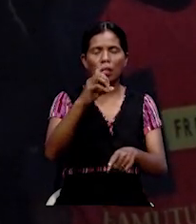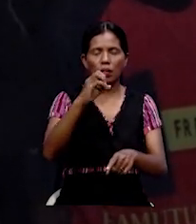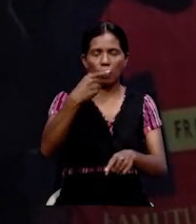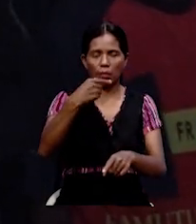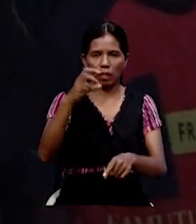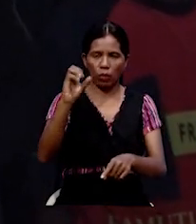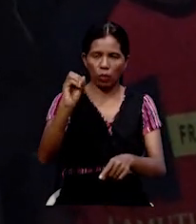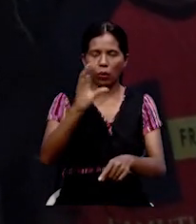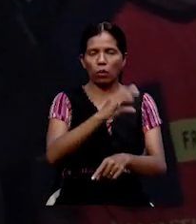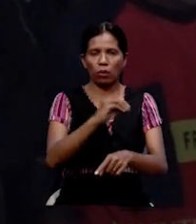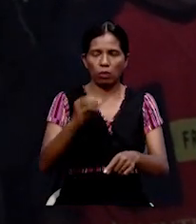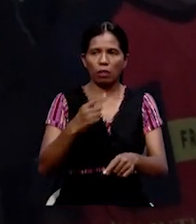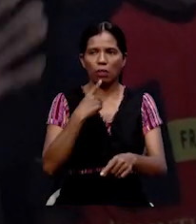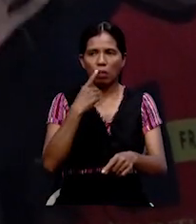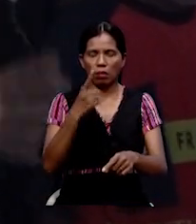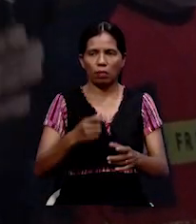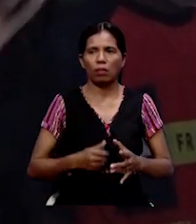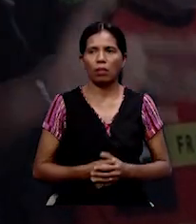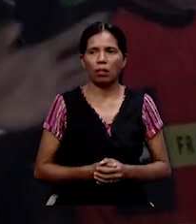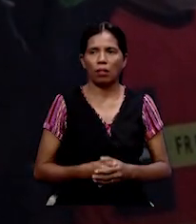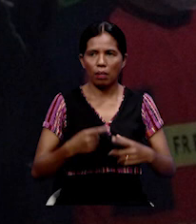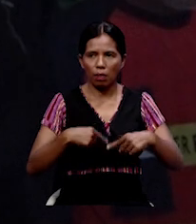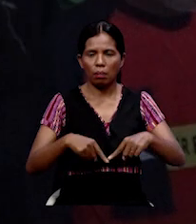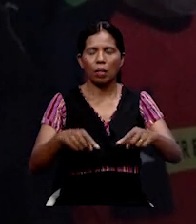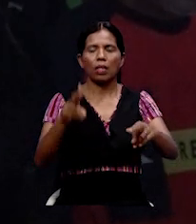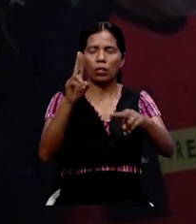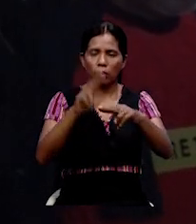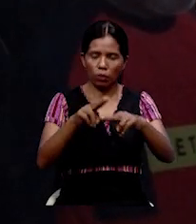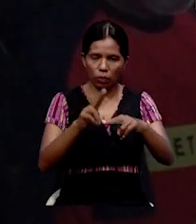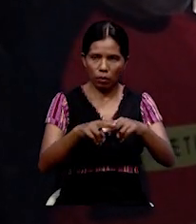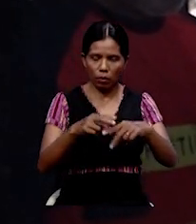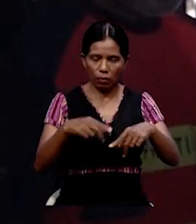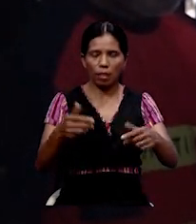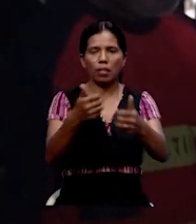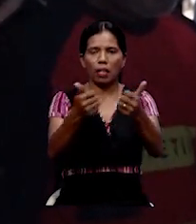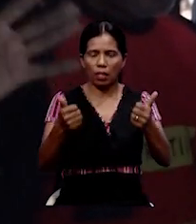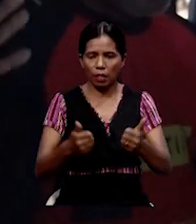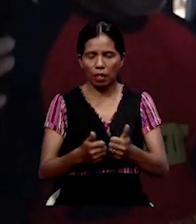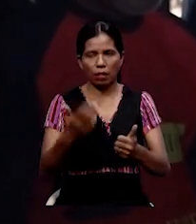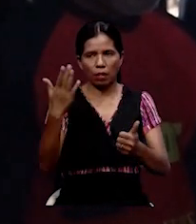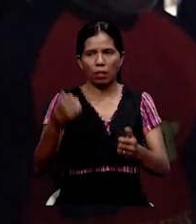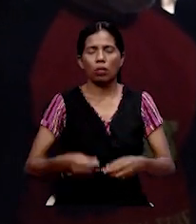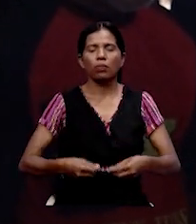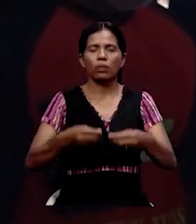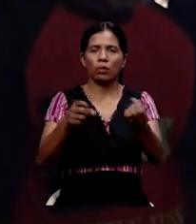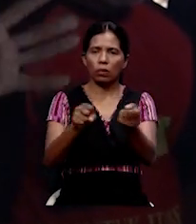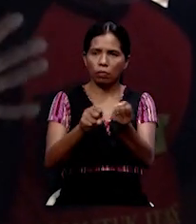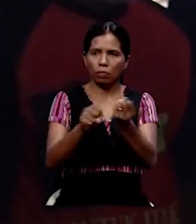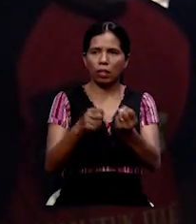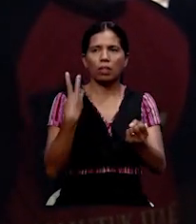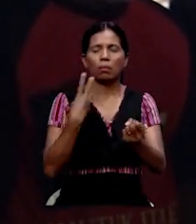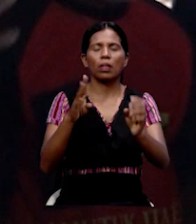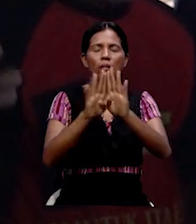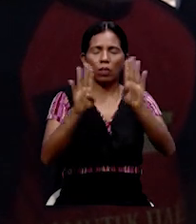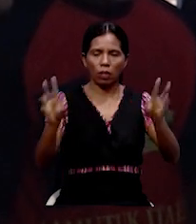ho mau mambrzilo magba tundu ne ba iha aminya alia ne ba fo suporta ami loke dana